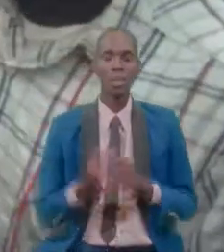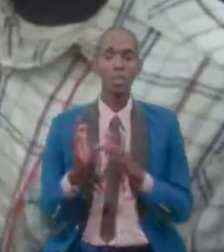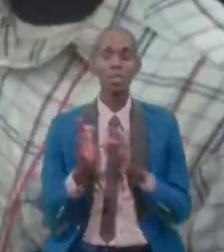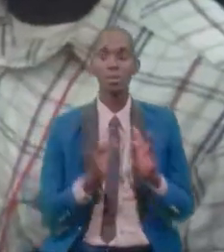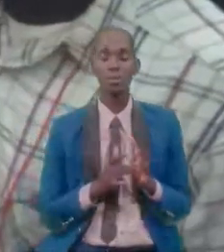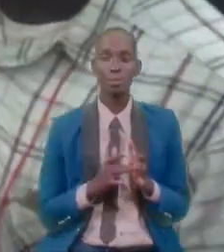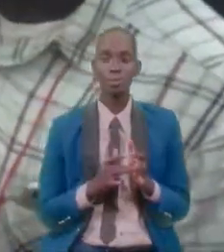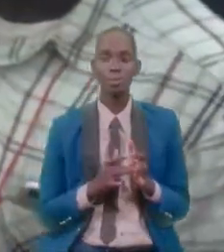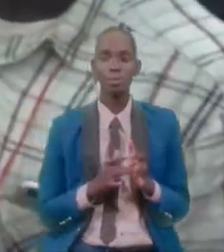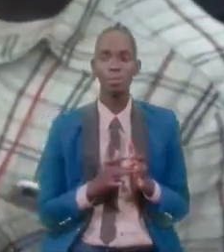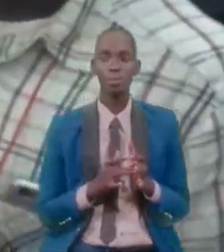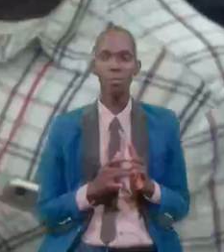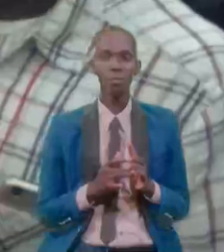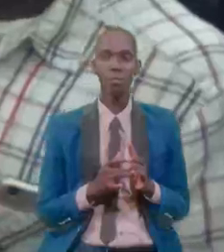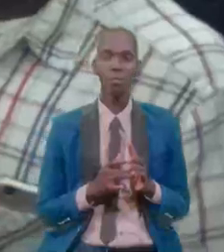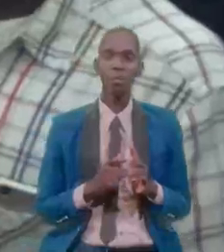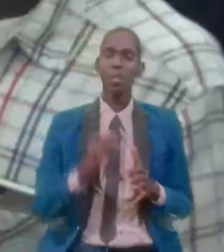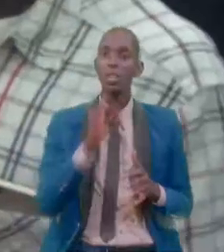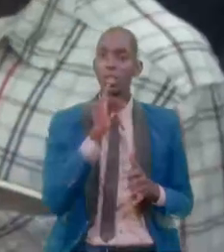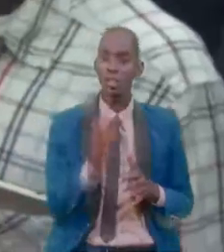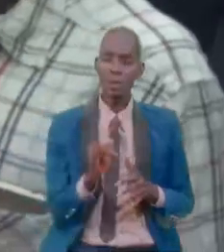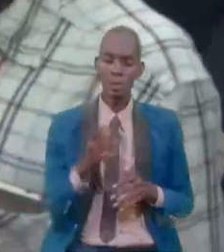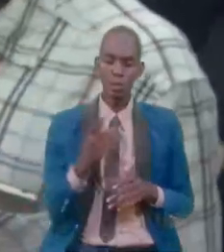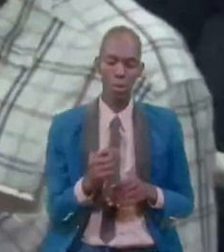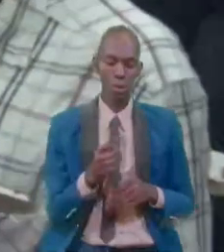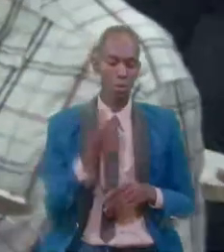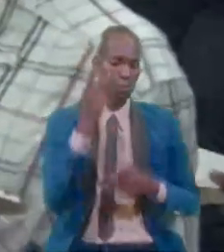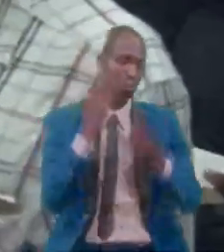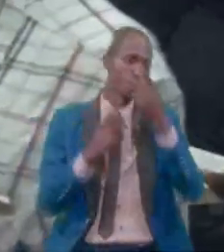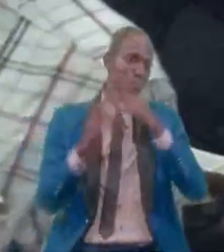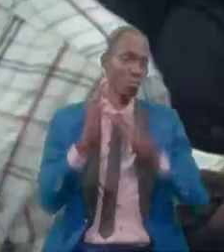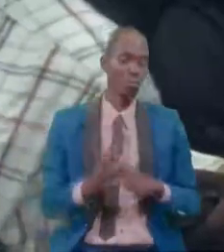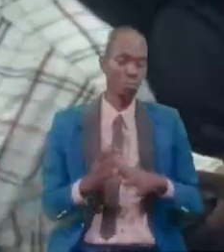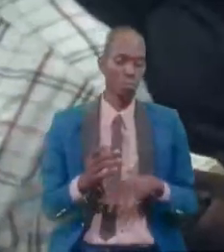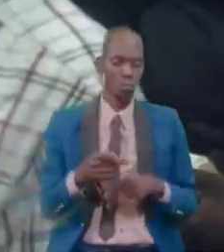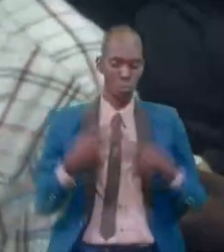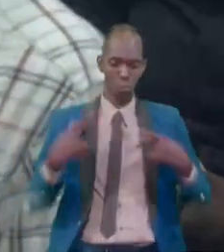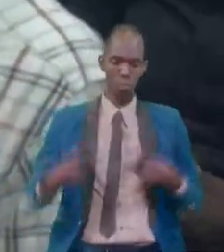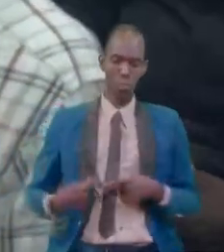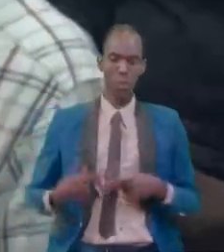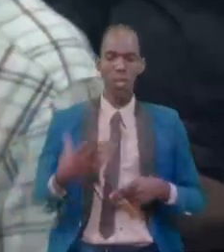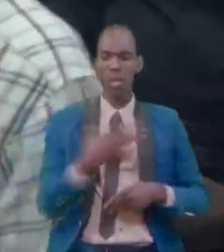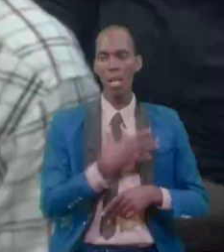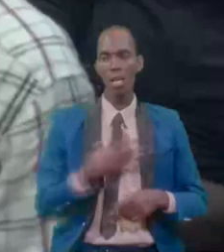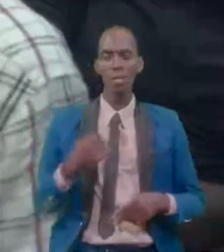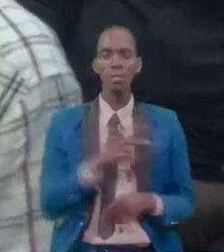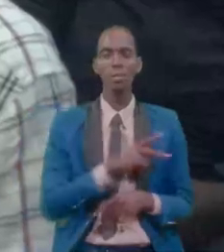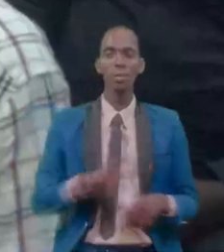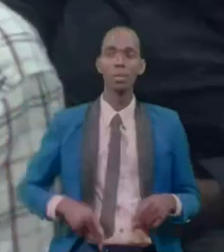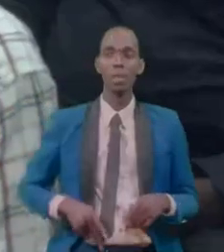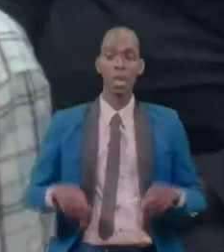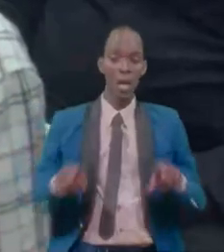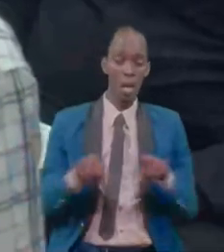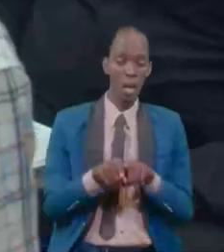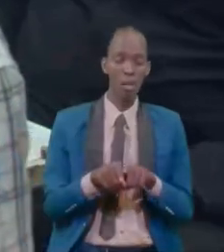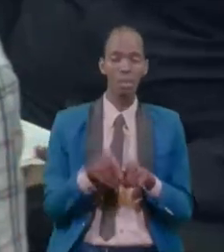Jésus est prophète, il est sacrificateur et roi. En tant que